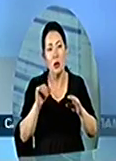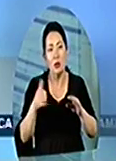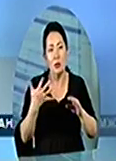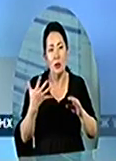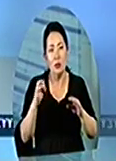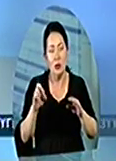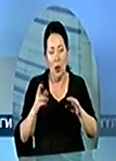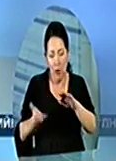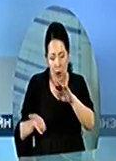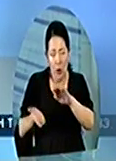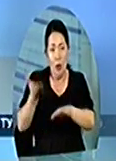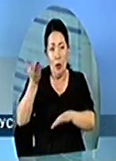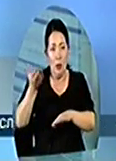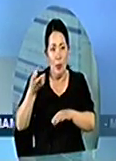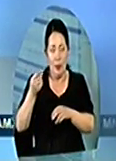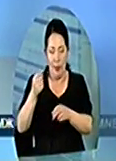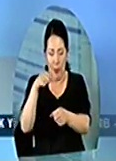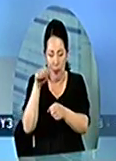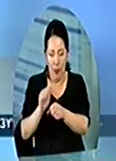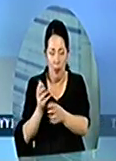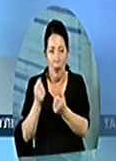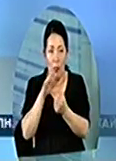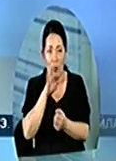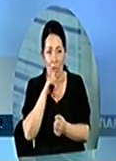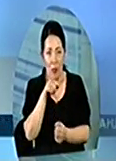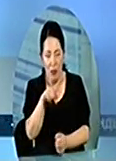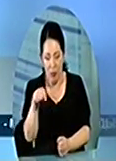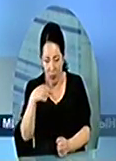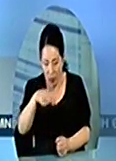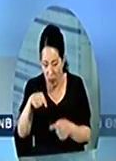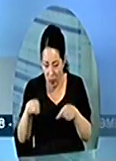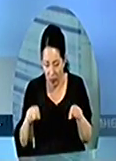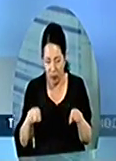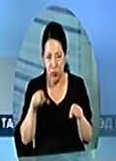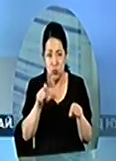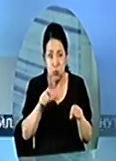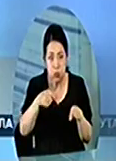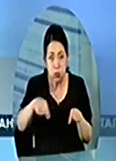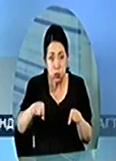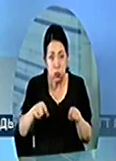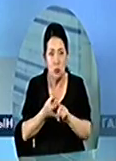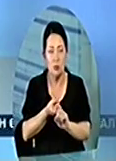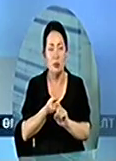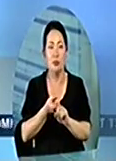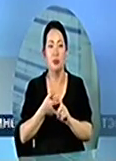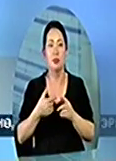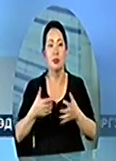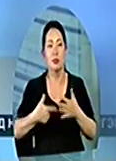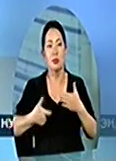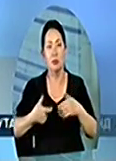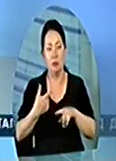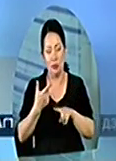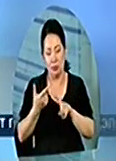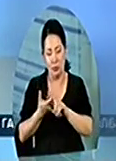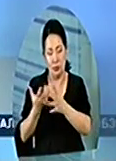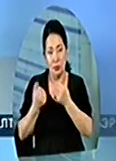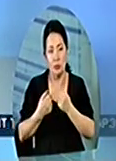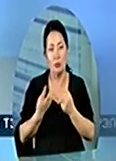одоо хөдөлмөр эрхэлж байгаа хүмүүс байна. За, эндээс бид нар нэг хүн амын орлогын албан татварын нэмэгдүүлснээр бид нар 40